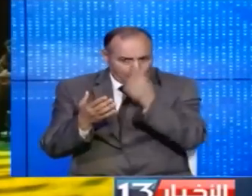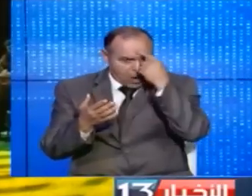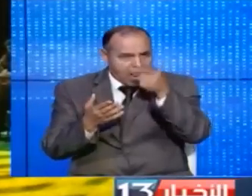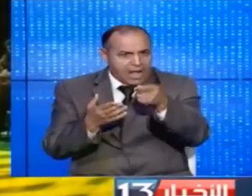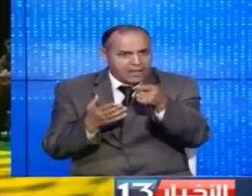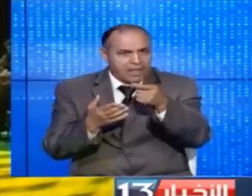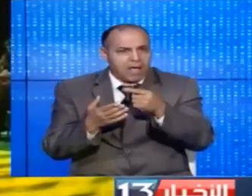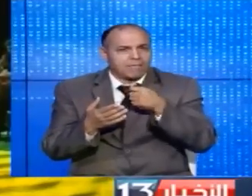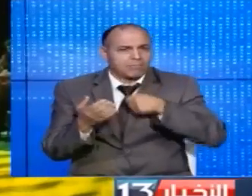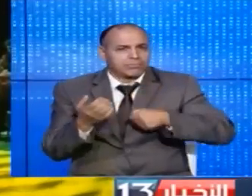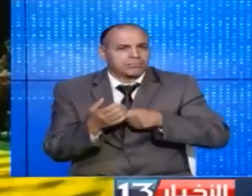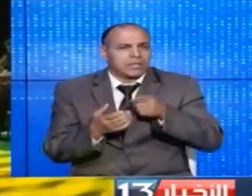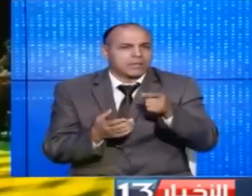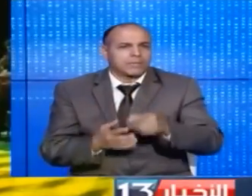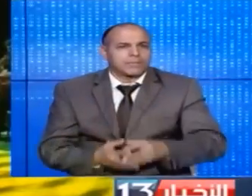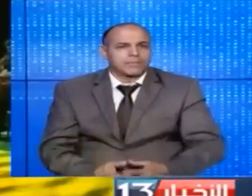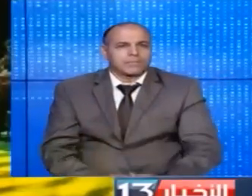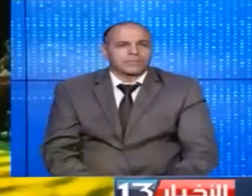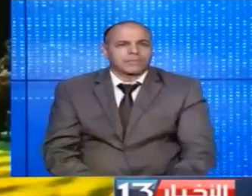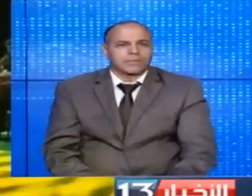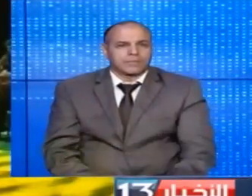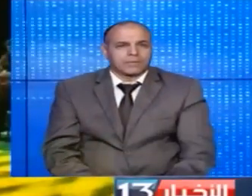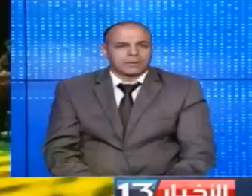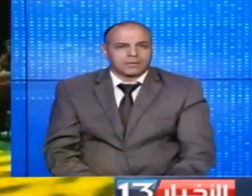غرار عيسى حراثة.